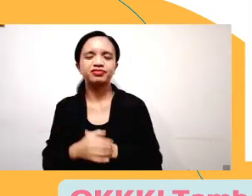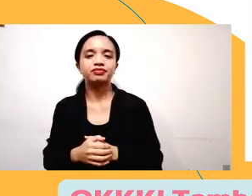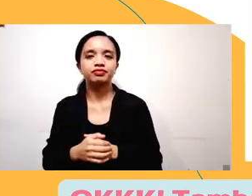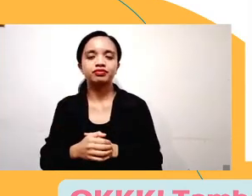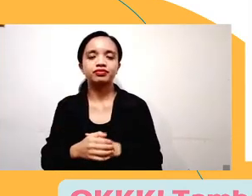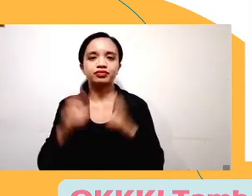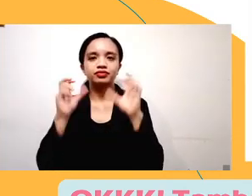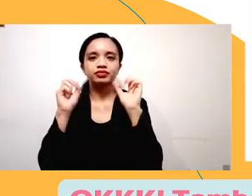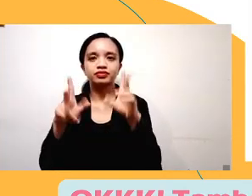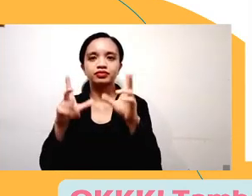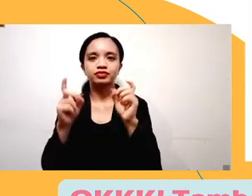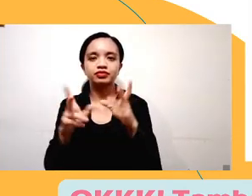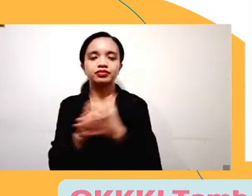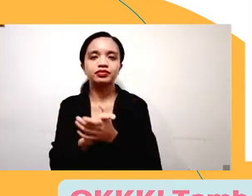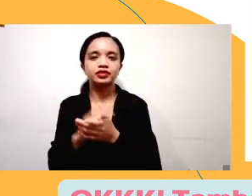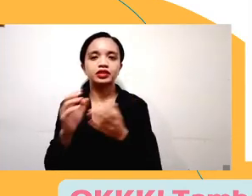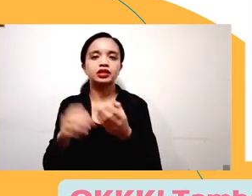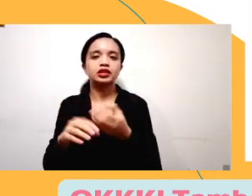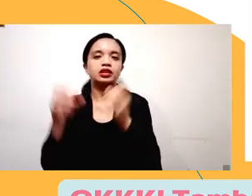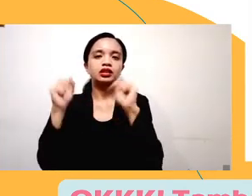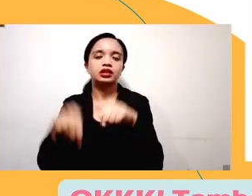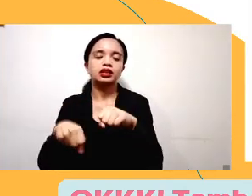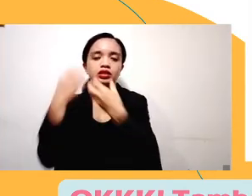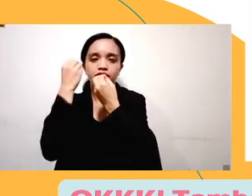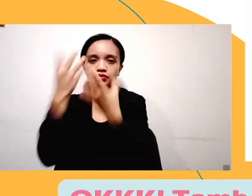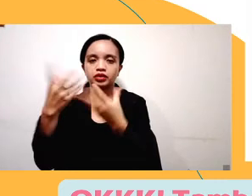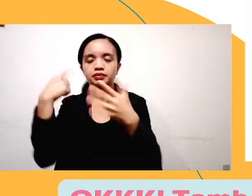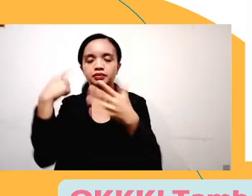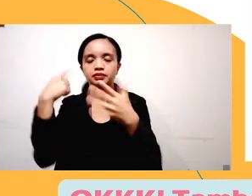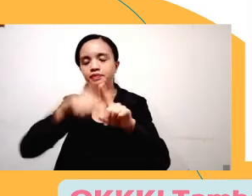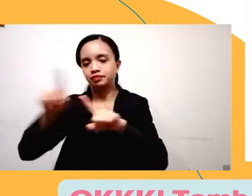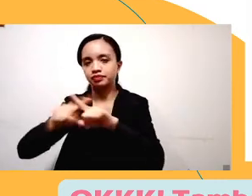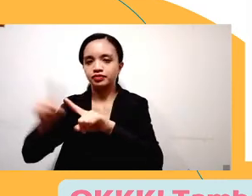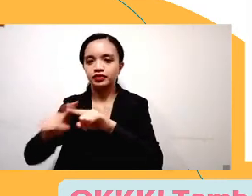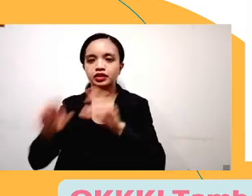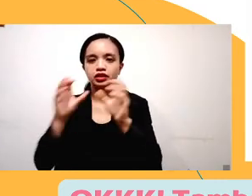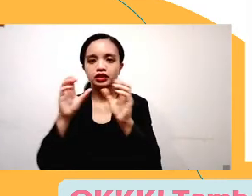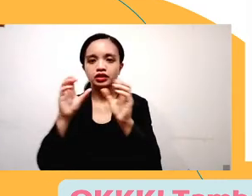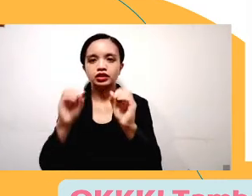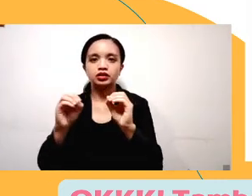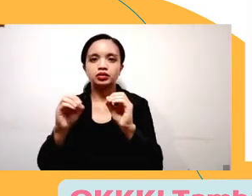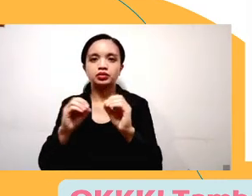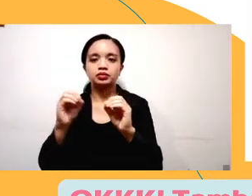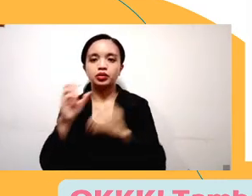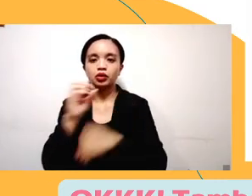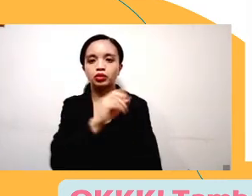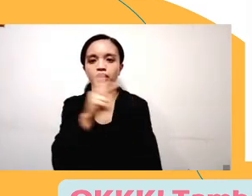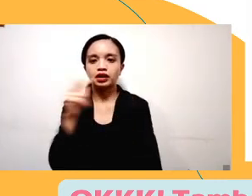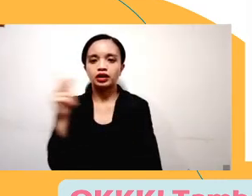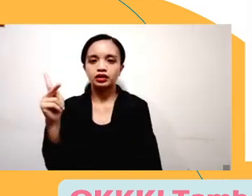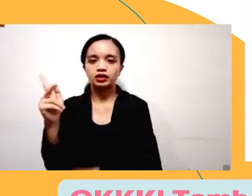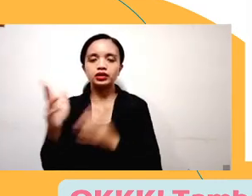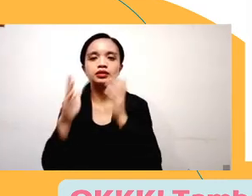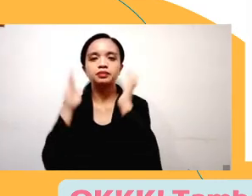ma-access ang helpline information at iba pang mga materials ng OKKK Tambayan dito sa